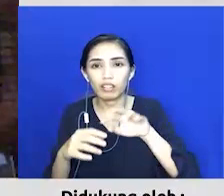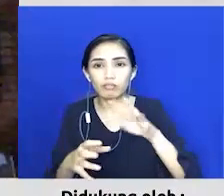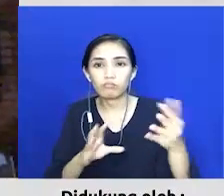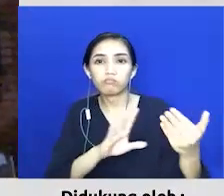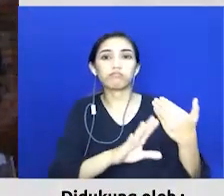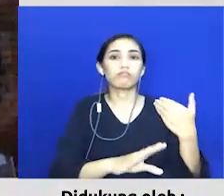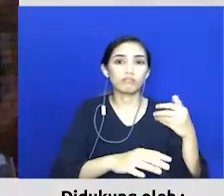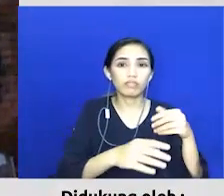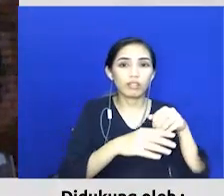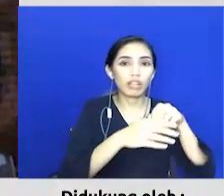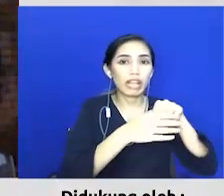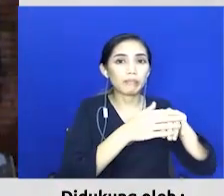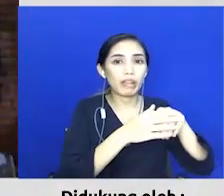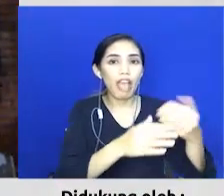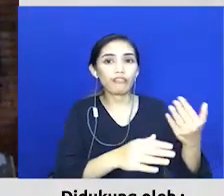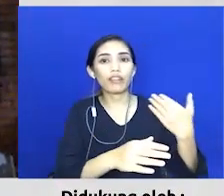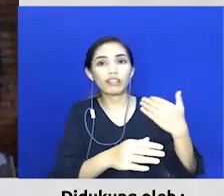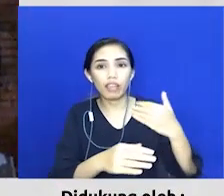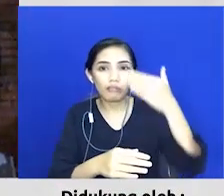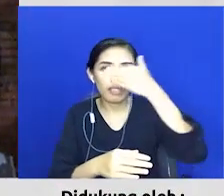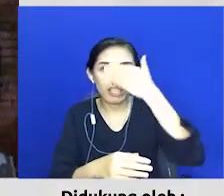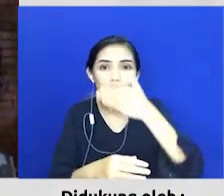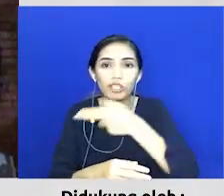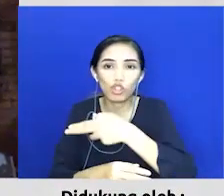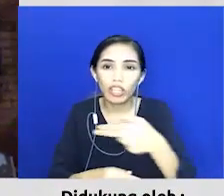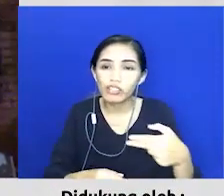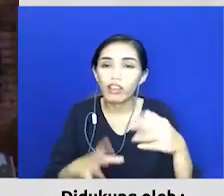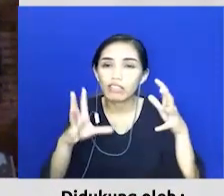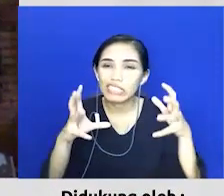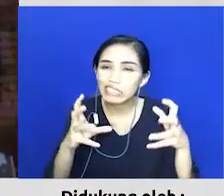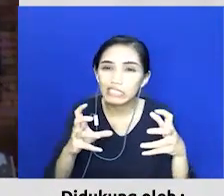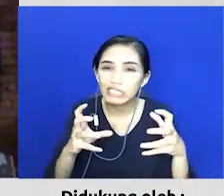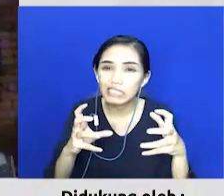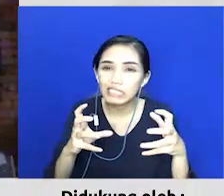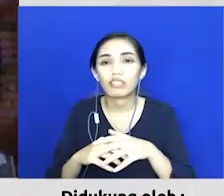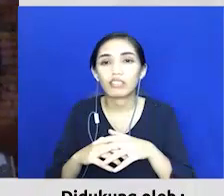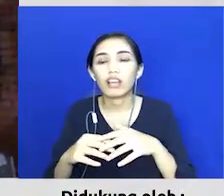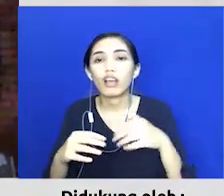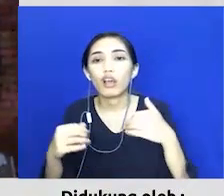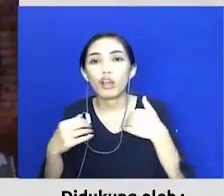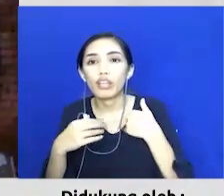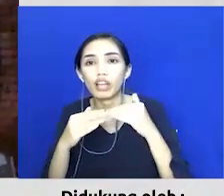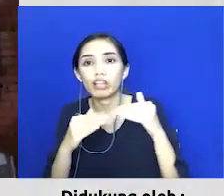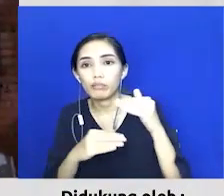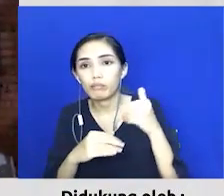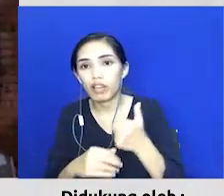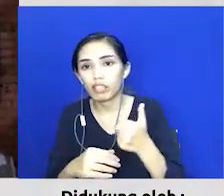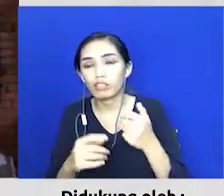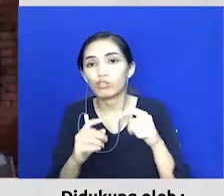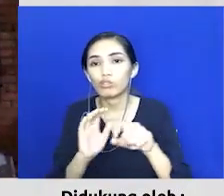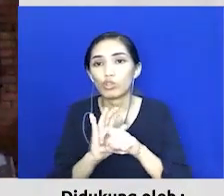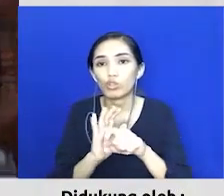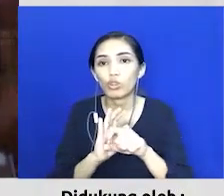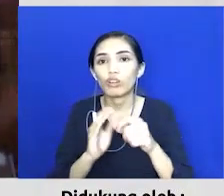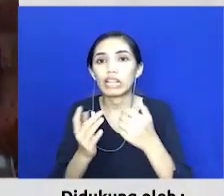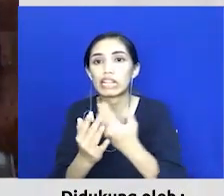kemudian juga menjadi krisis buat perfilman Indonesia. Sebenarnya kan ada banyak hal yang sudah menjadi